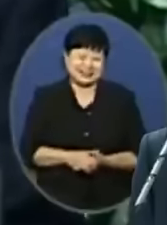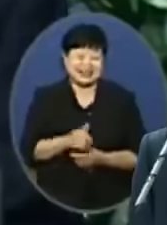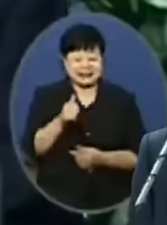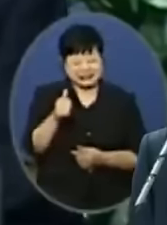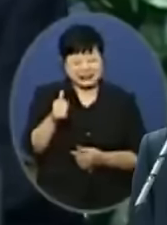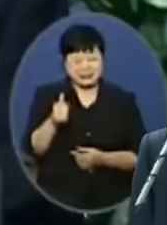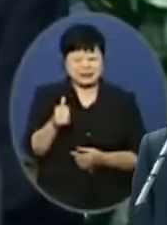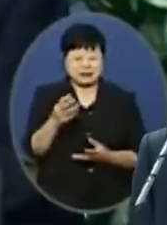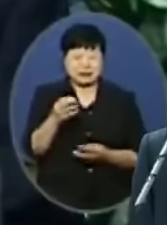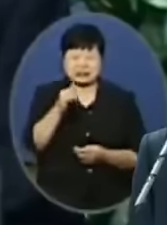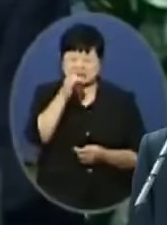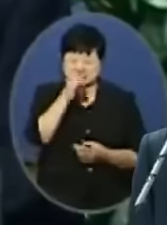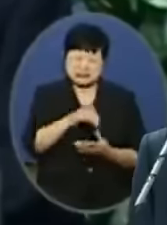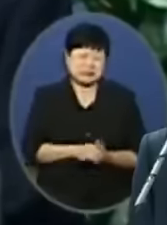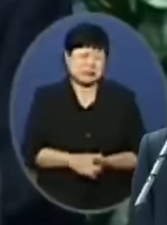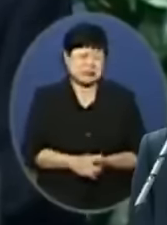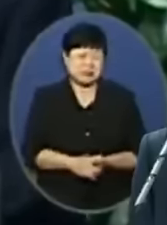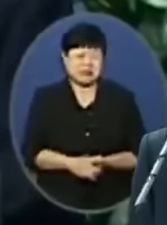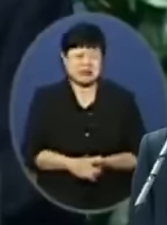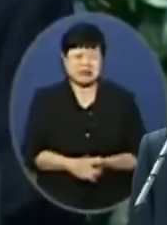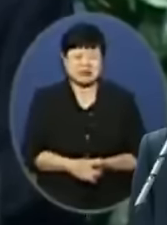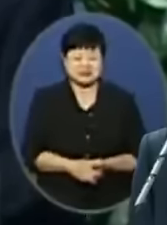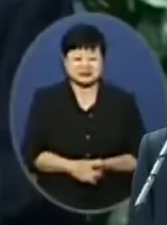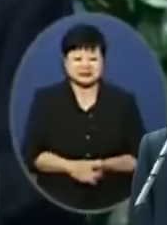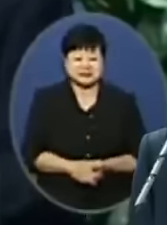남편 헌에 빠진 것이 남편인데.